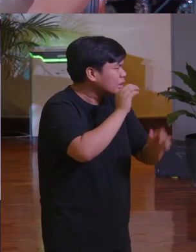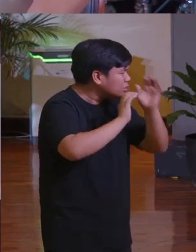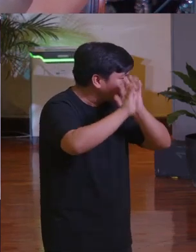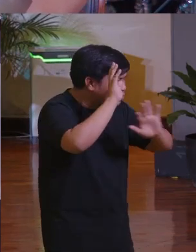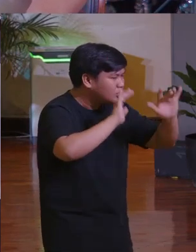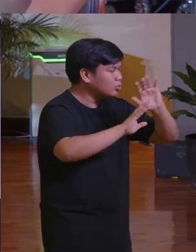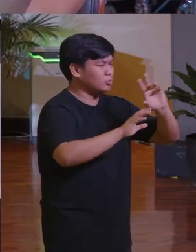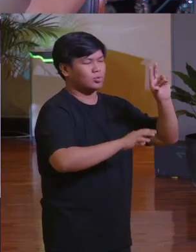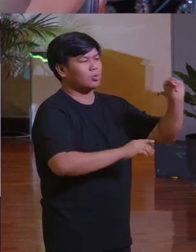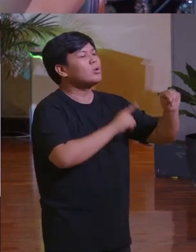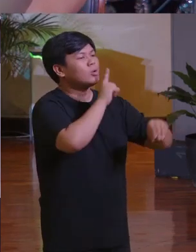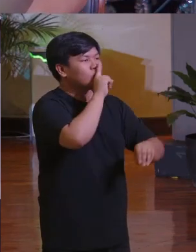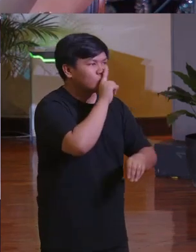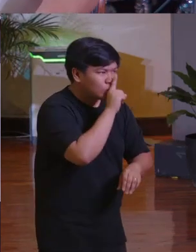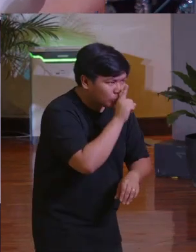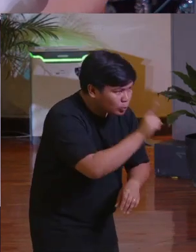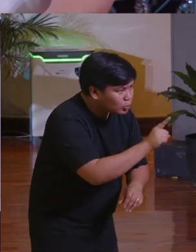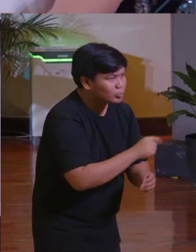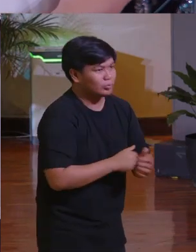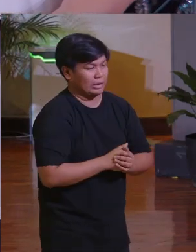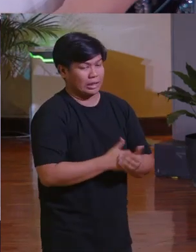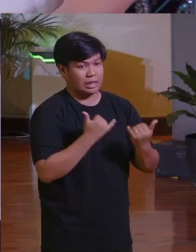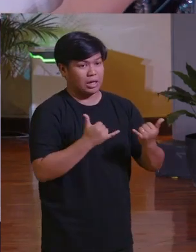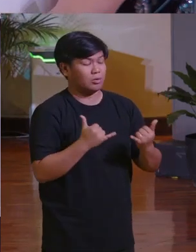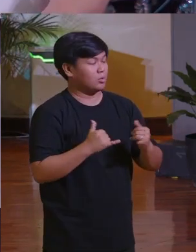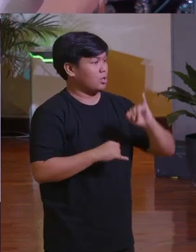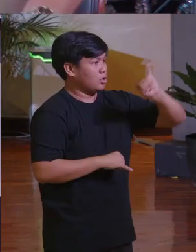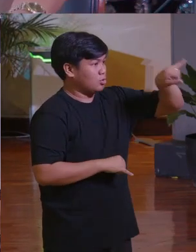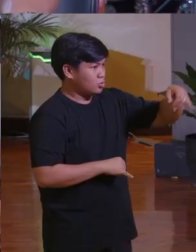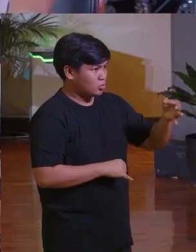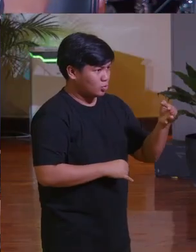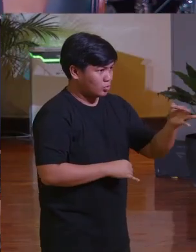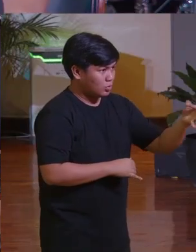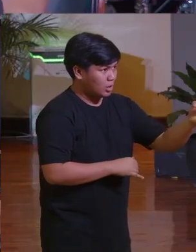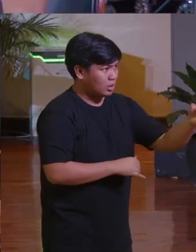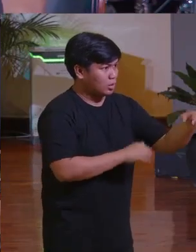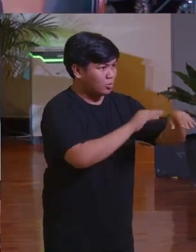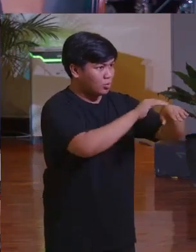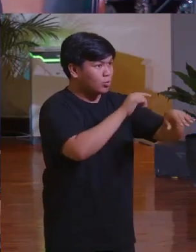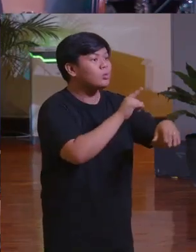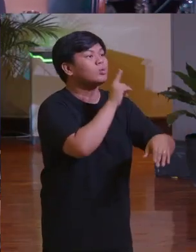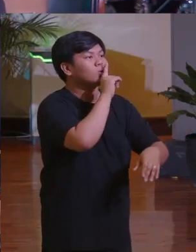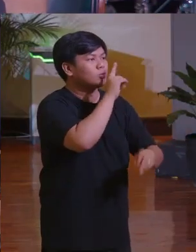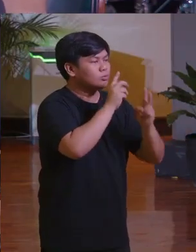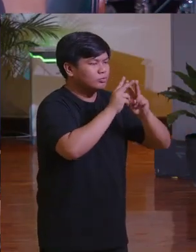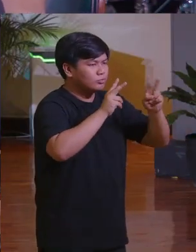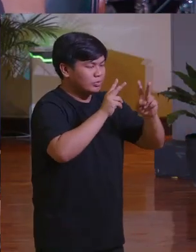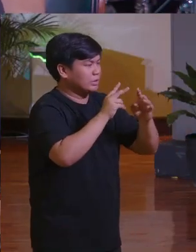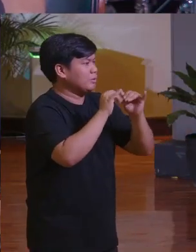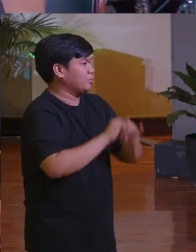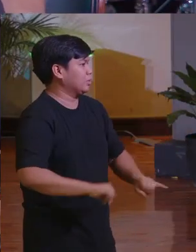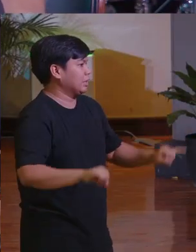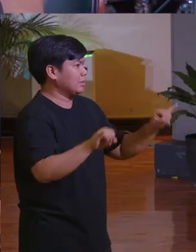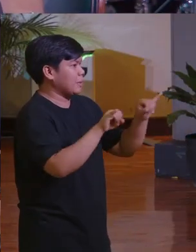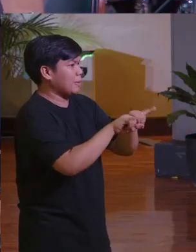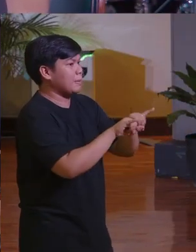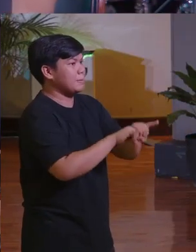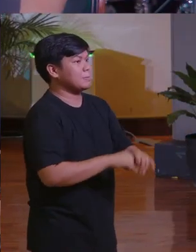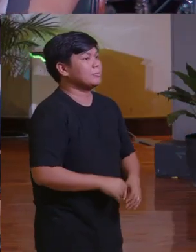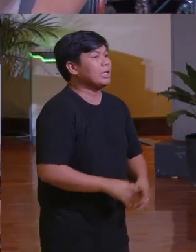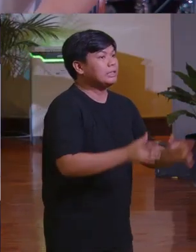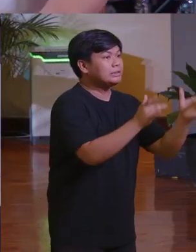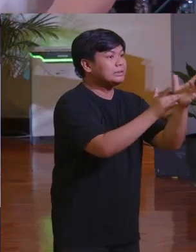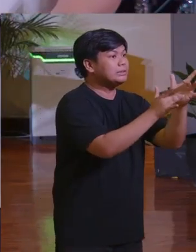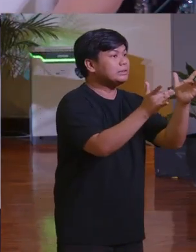propeta. Ang pagtawag kay Jonah ay kakaiba. Ang pagpahayag ng babala ng Panginoon